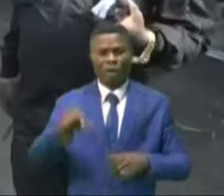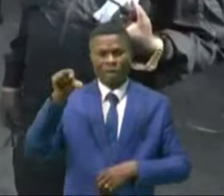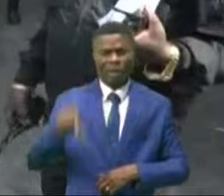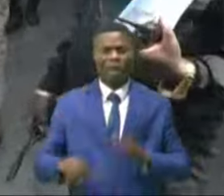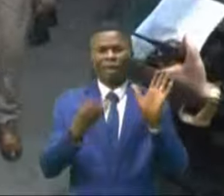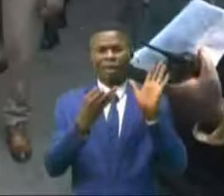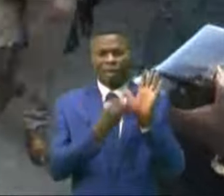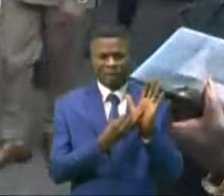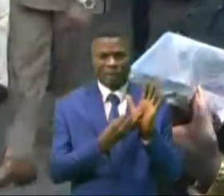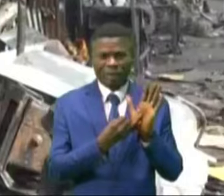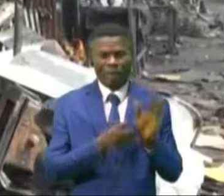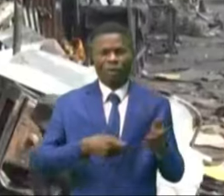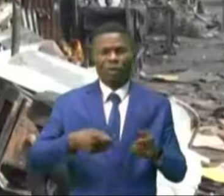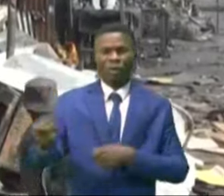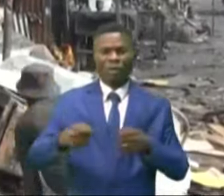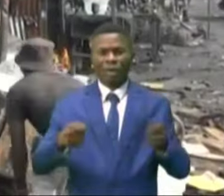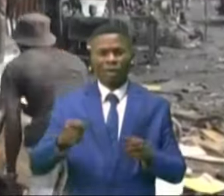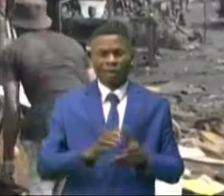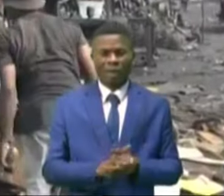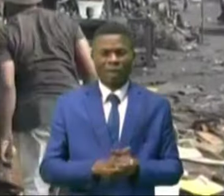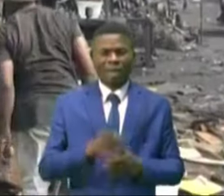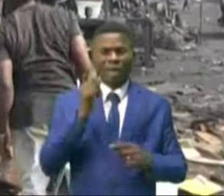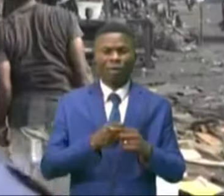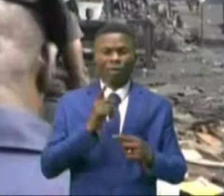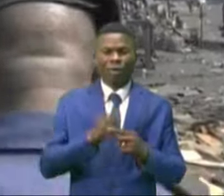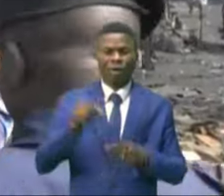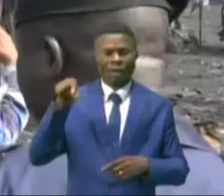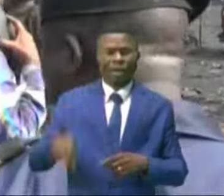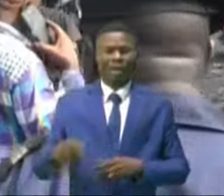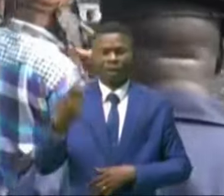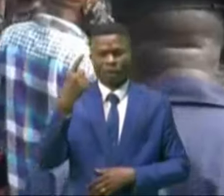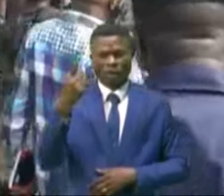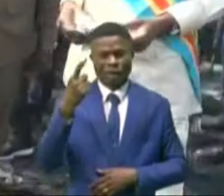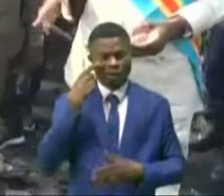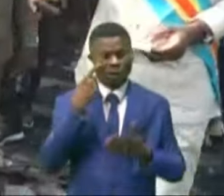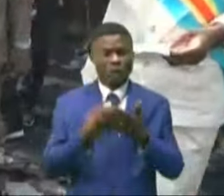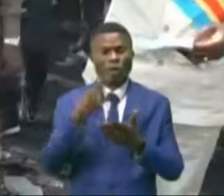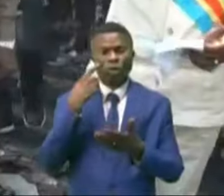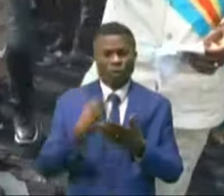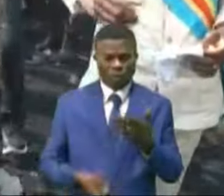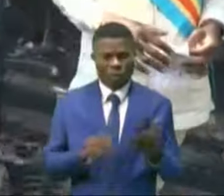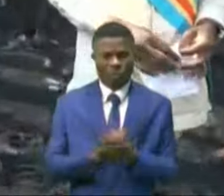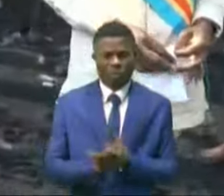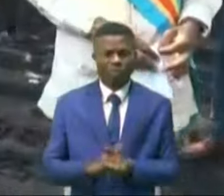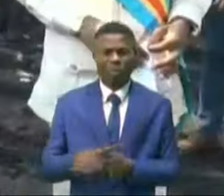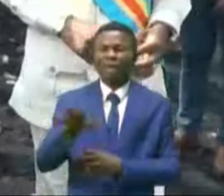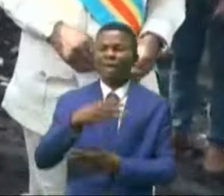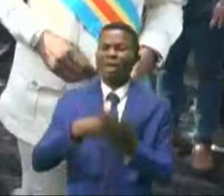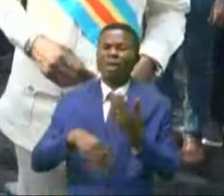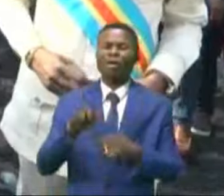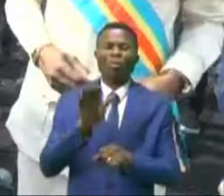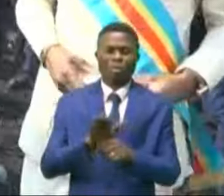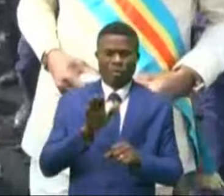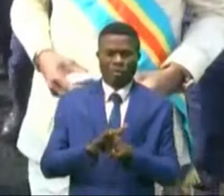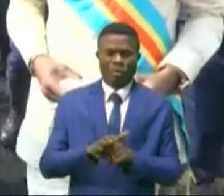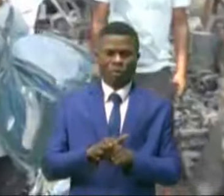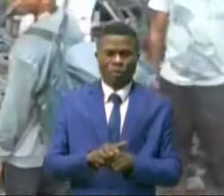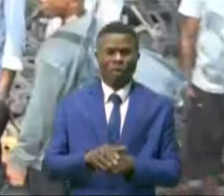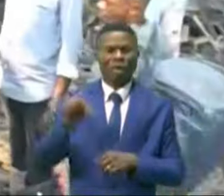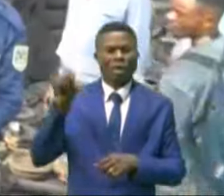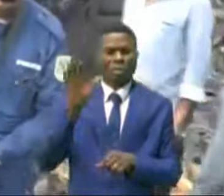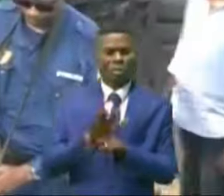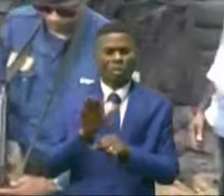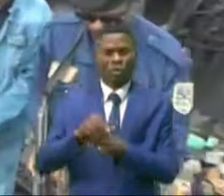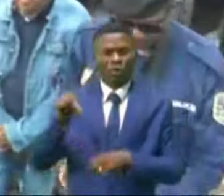7 et les marchés de mitraille du quartier 1. Constat, l'insécurité qui ronge certains